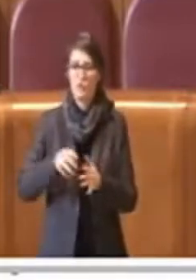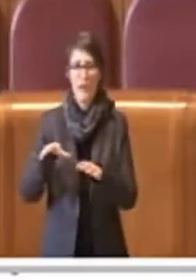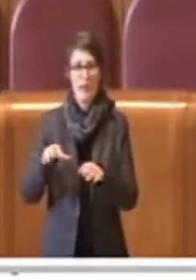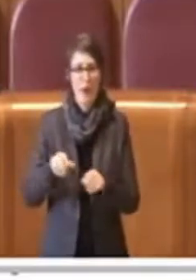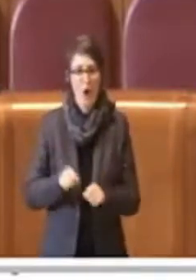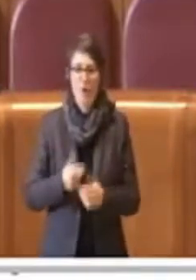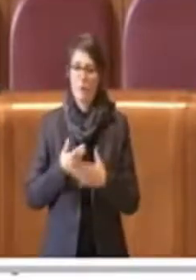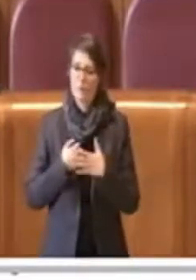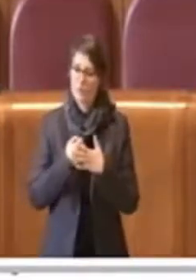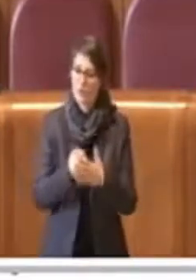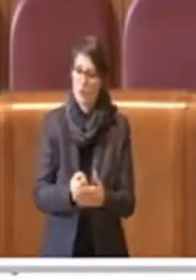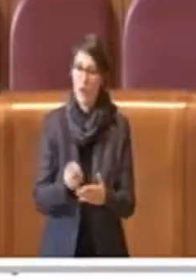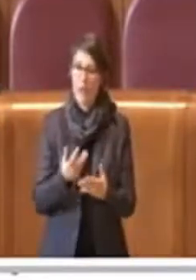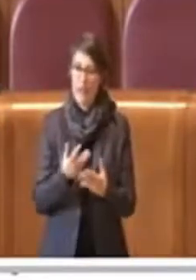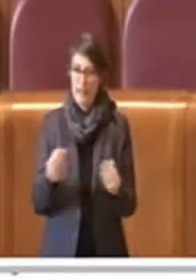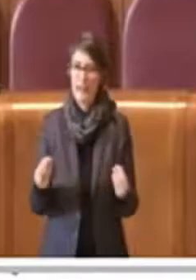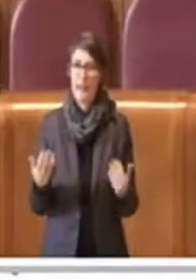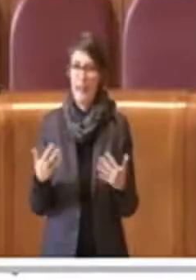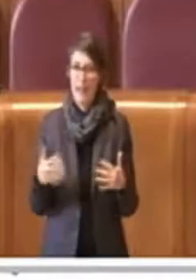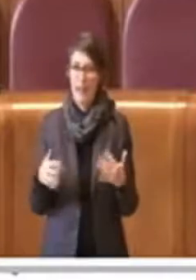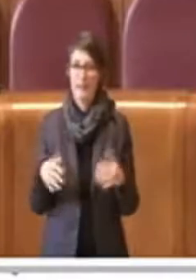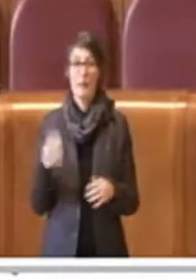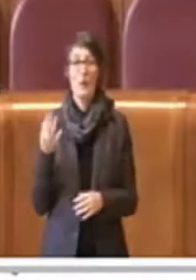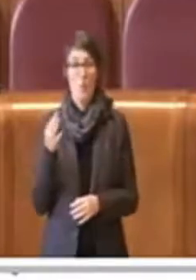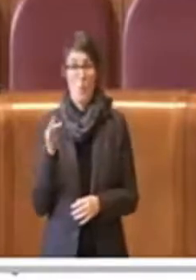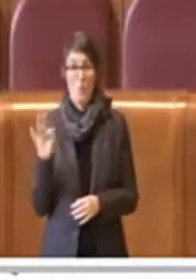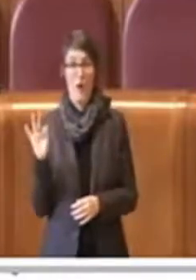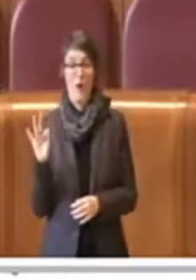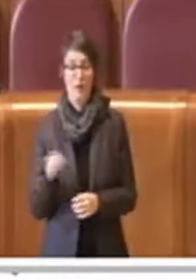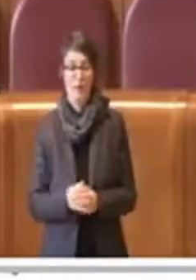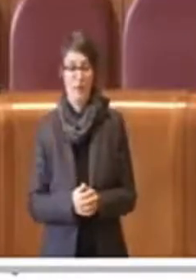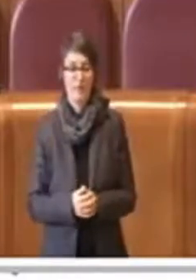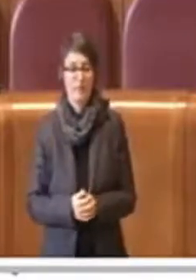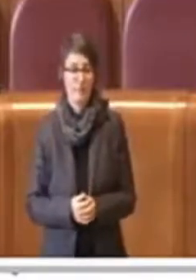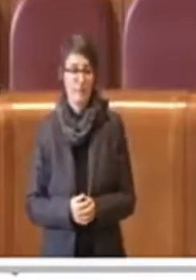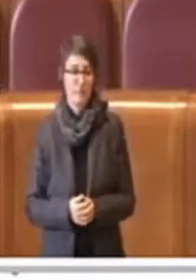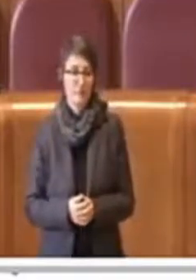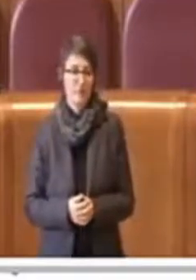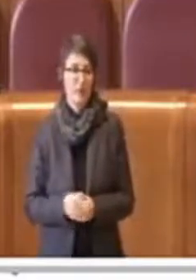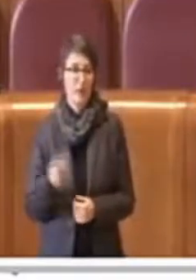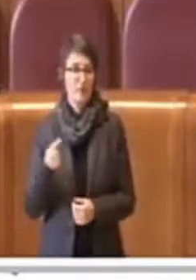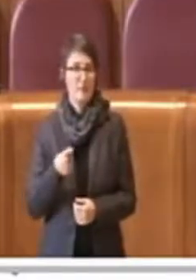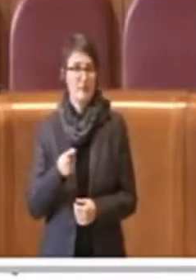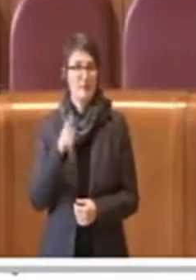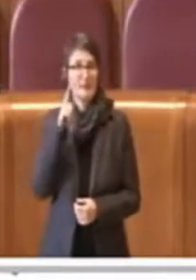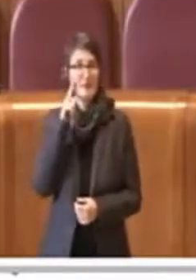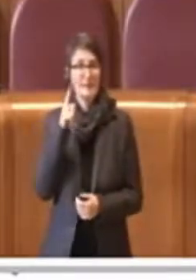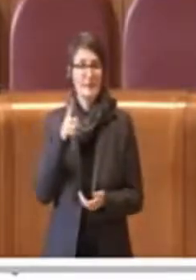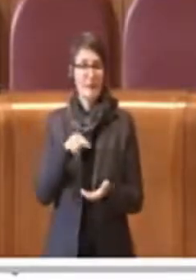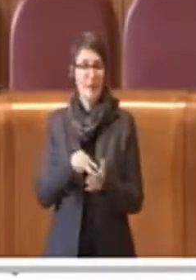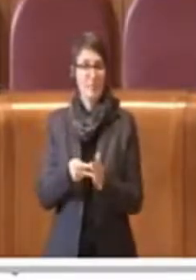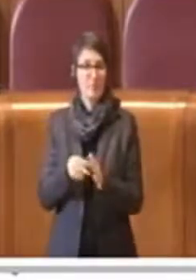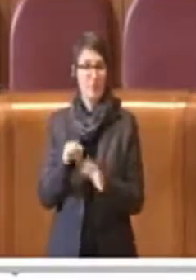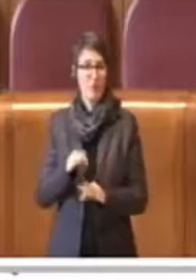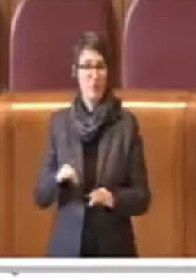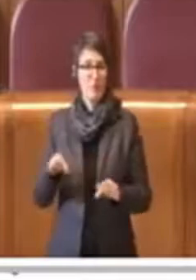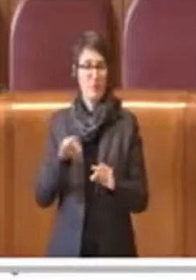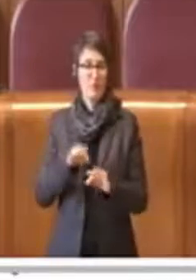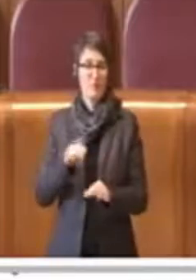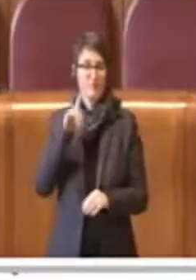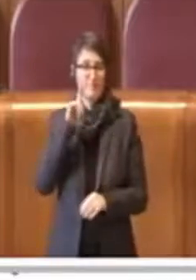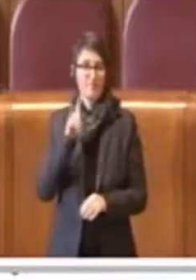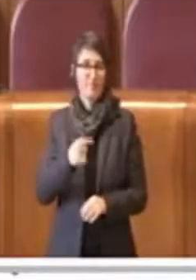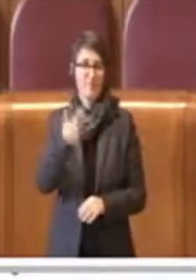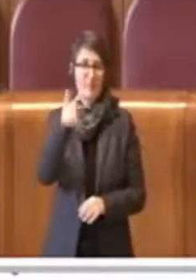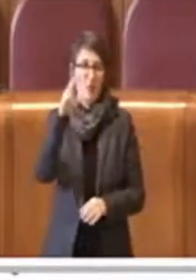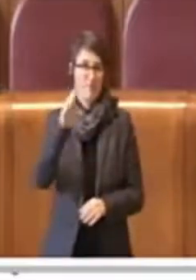più importanti e di qualità. Presidente, se non è un problema, io lascio il video disattivato,